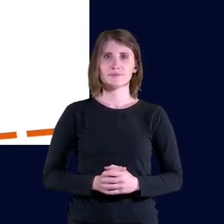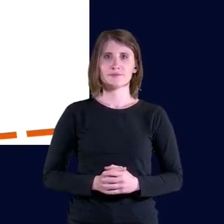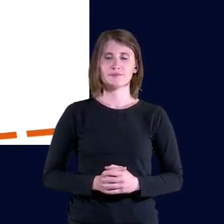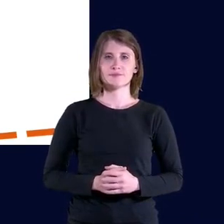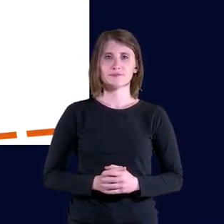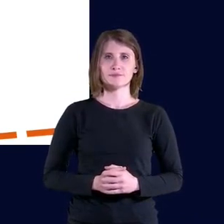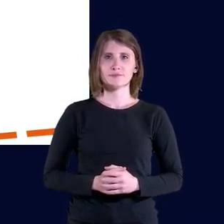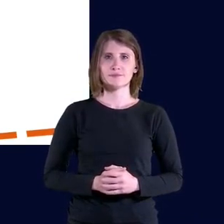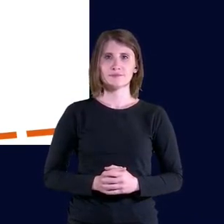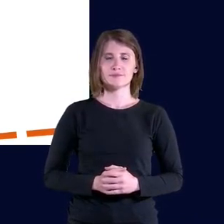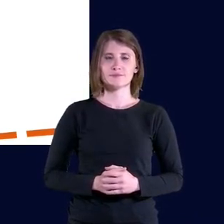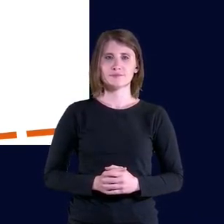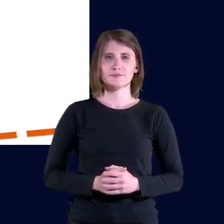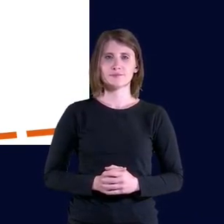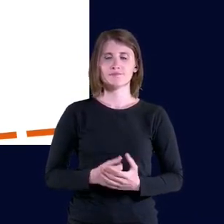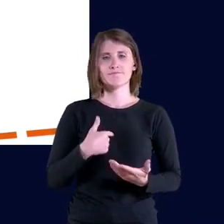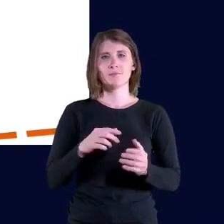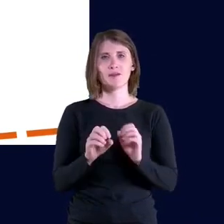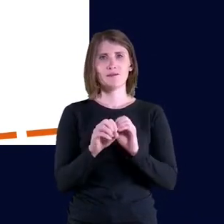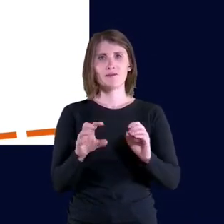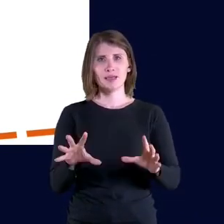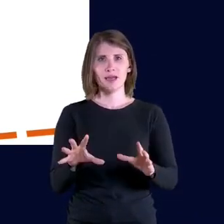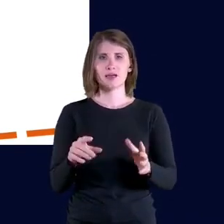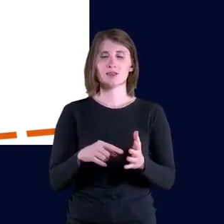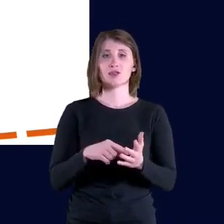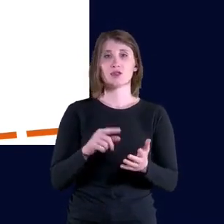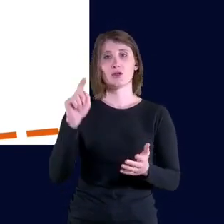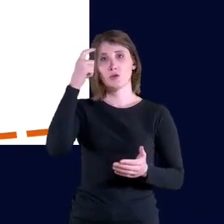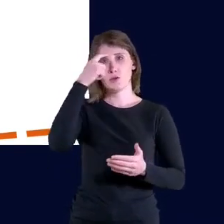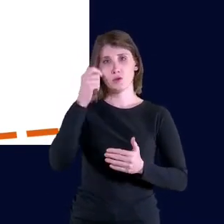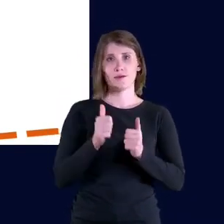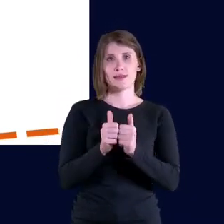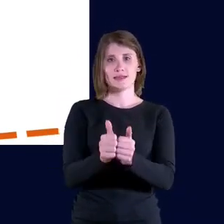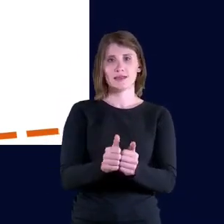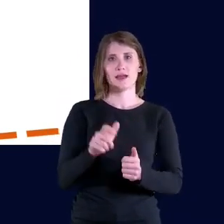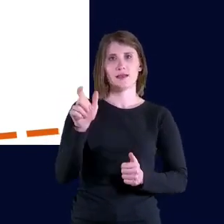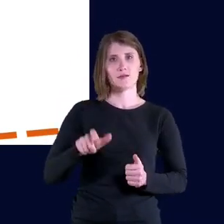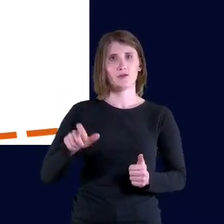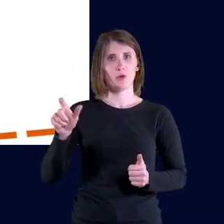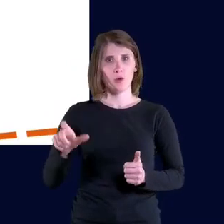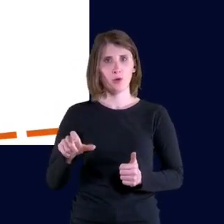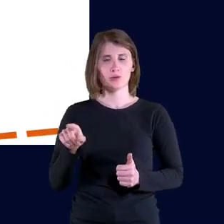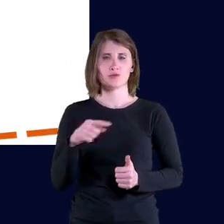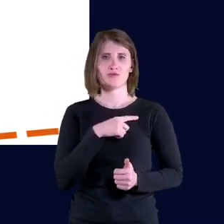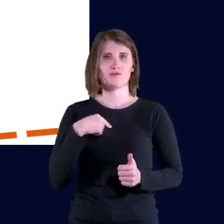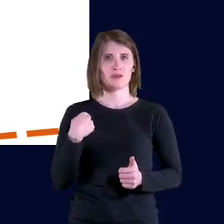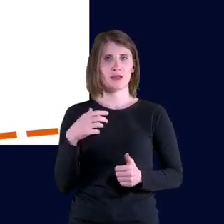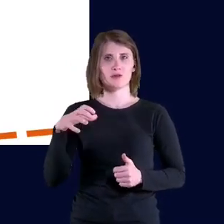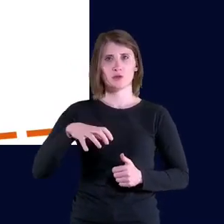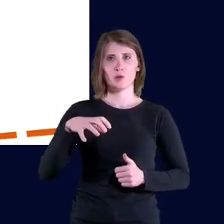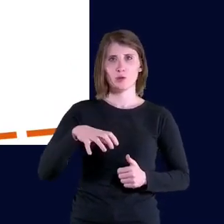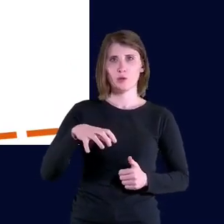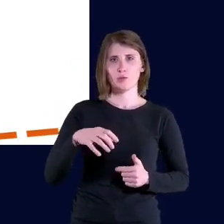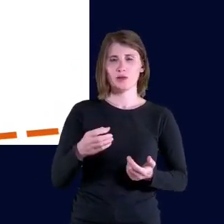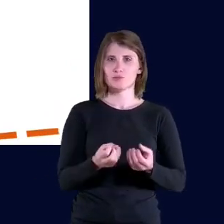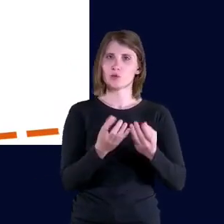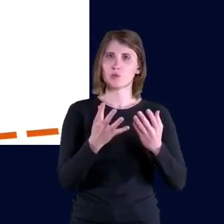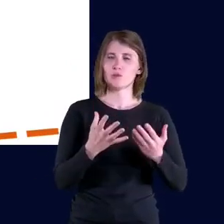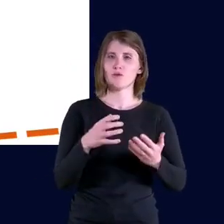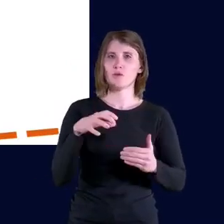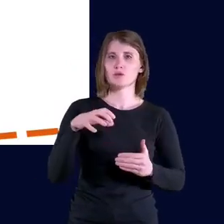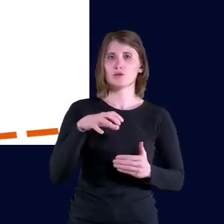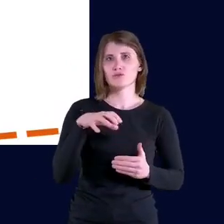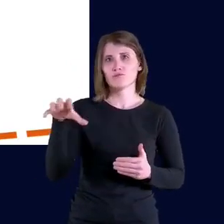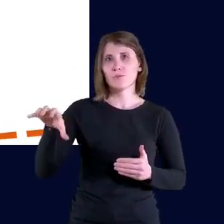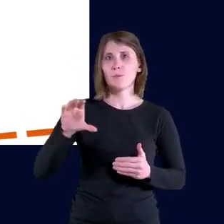powiem może na czym polegają główne zadania osób które znajdują się w naszym zespole do tworzenia bazy